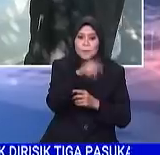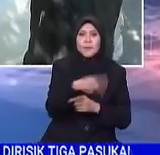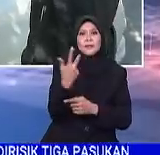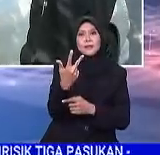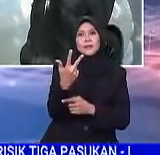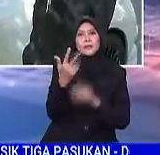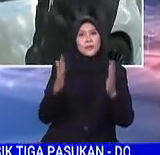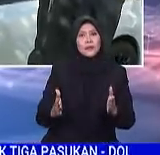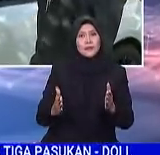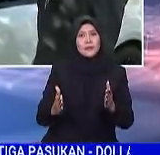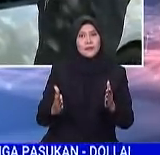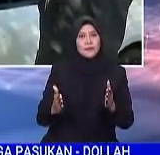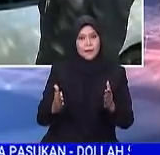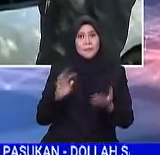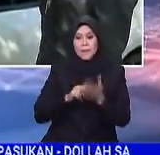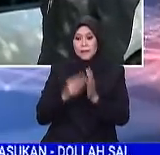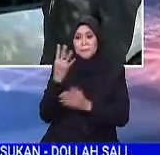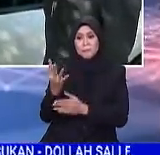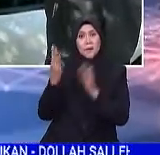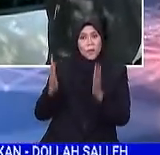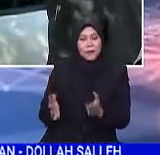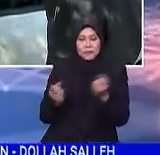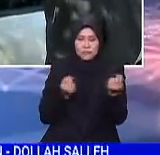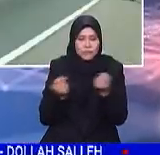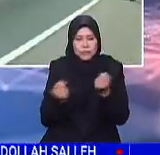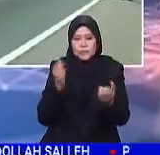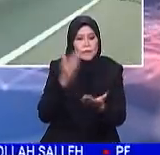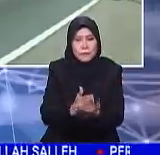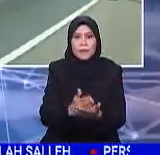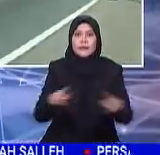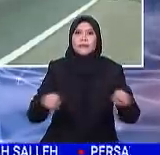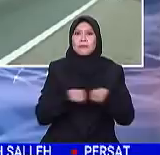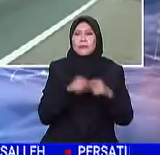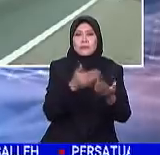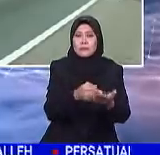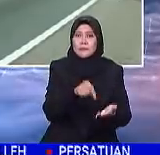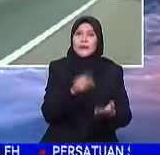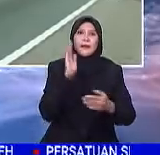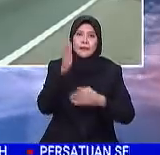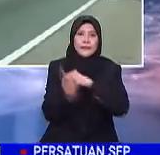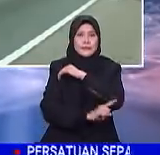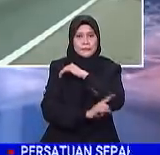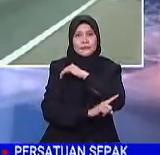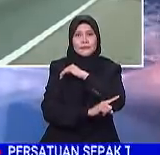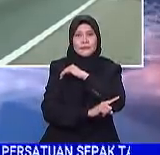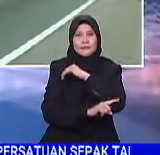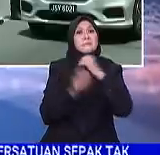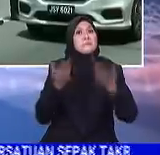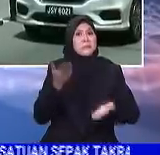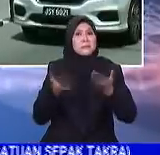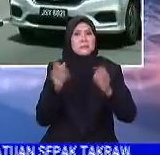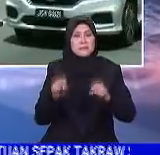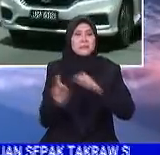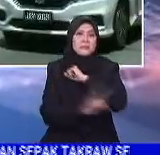3 orang. Jadi ada 4 orang, dia dah sampai kat situ, satu offence, kesalahan telah berlaku. Jadi akan dikenakan compound. Boleh dikenakan